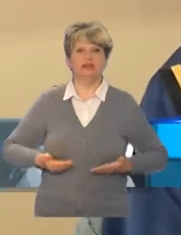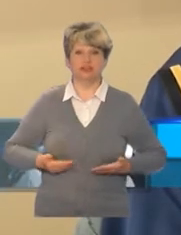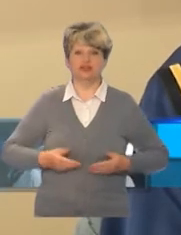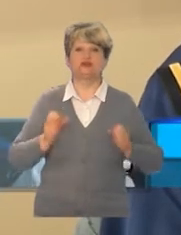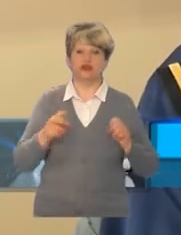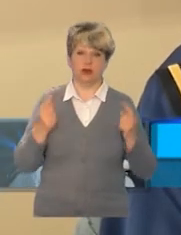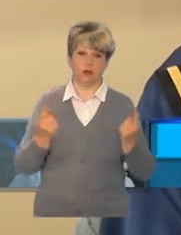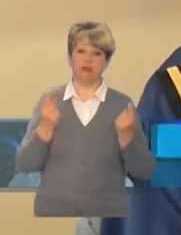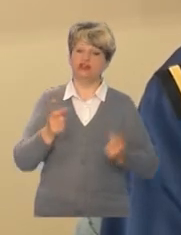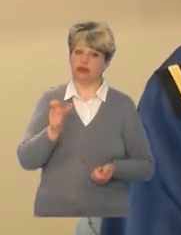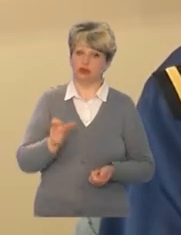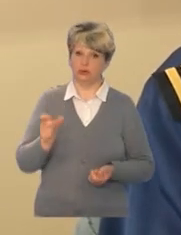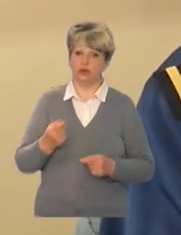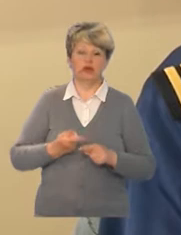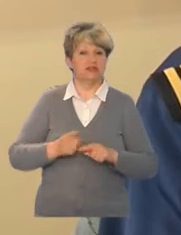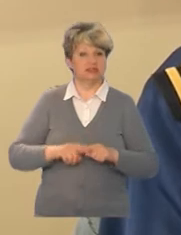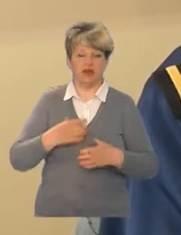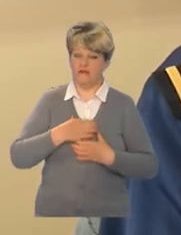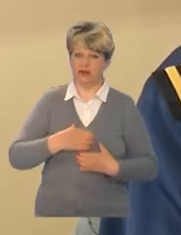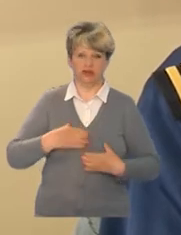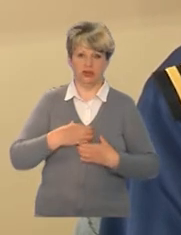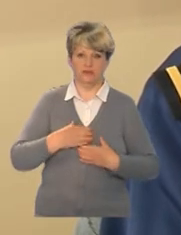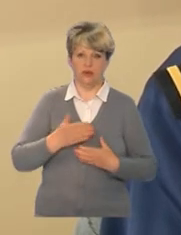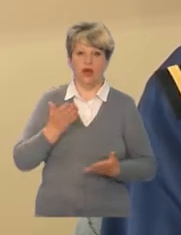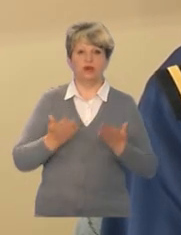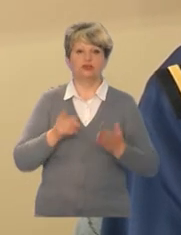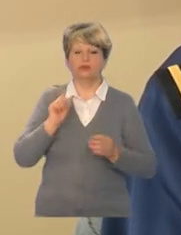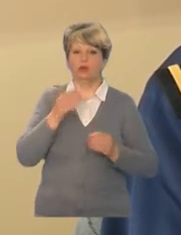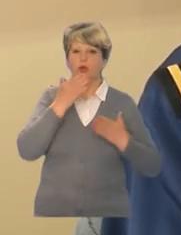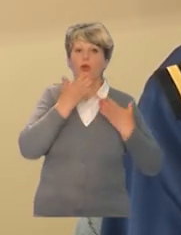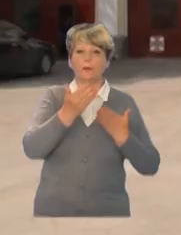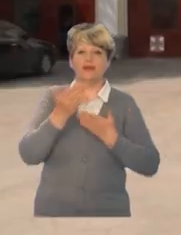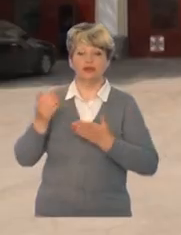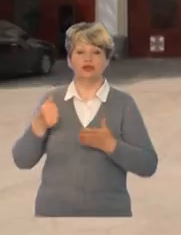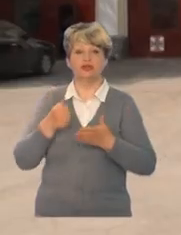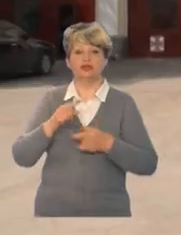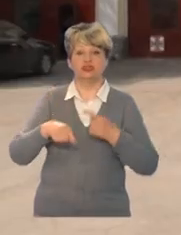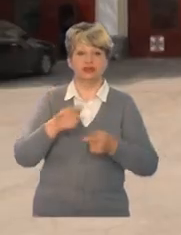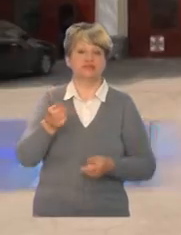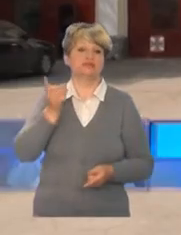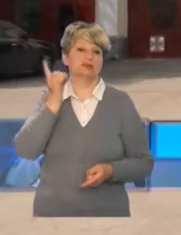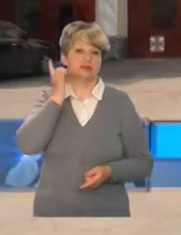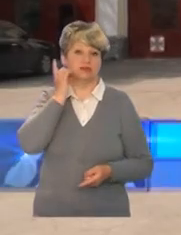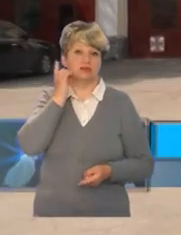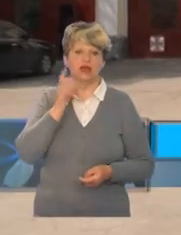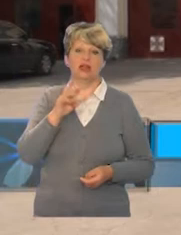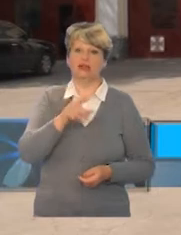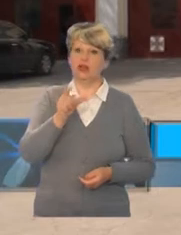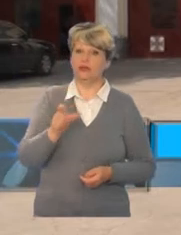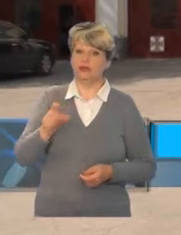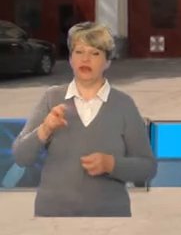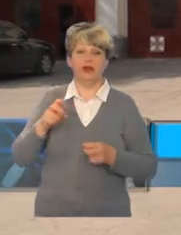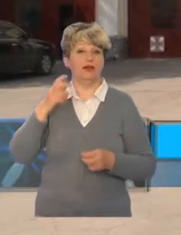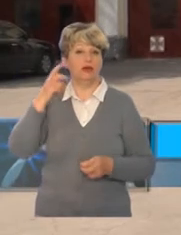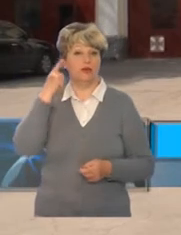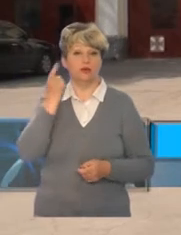люди. Це дуже важливо, що вони можуть звернутися через СМС-повідомлення. Для людей з вадами слуху та